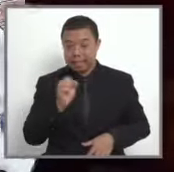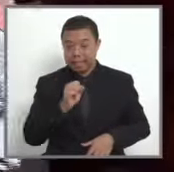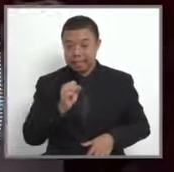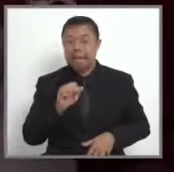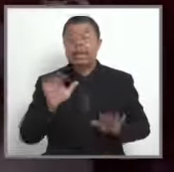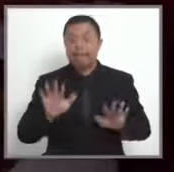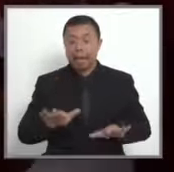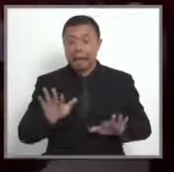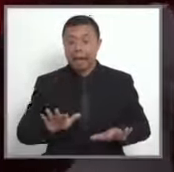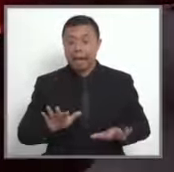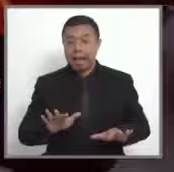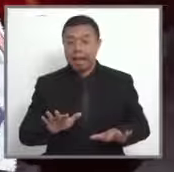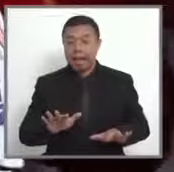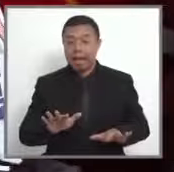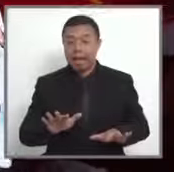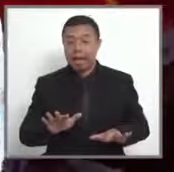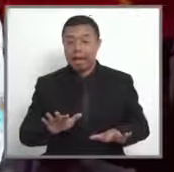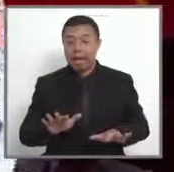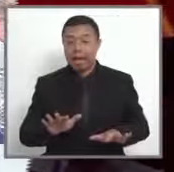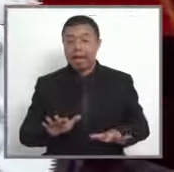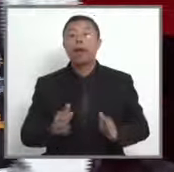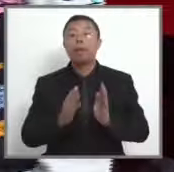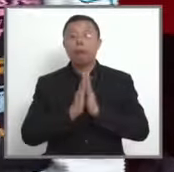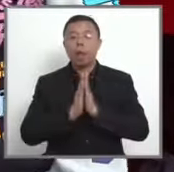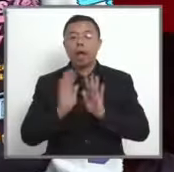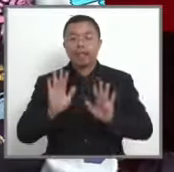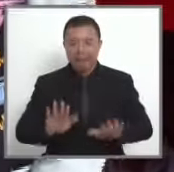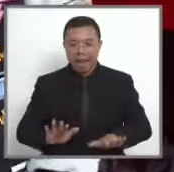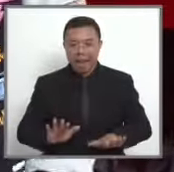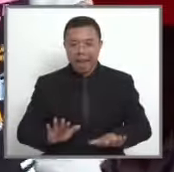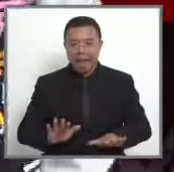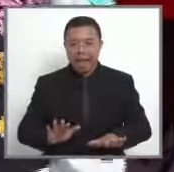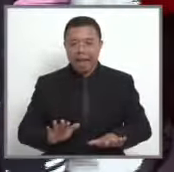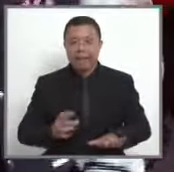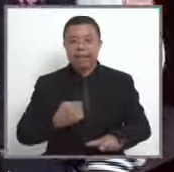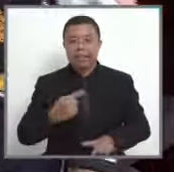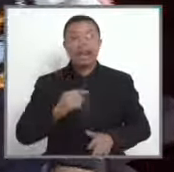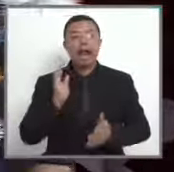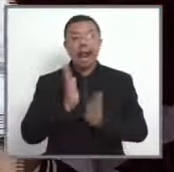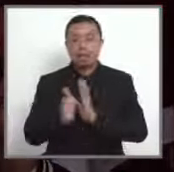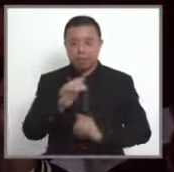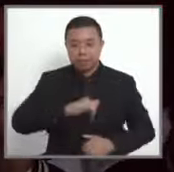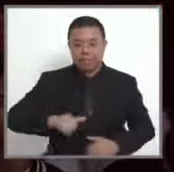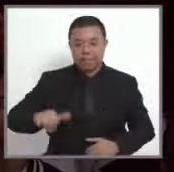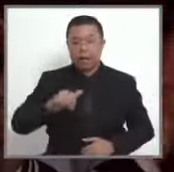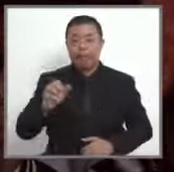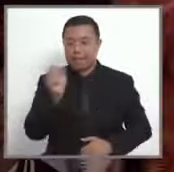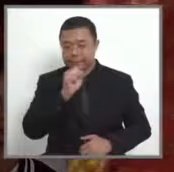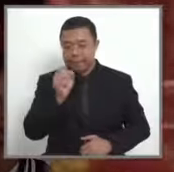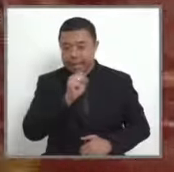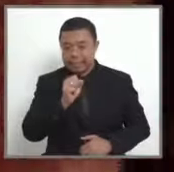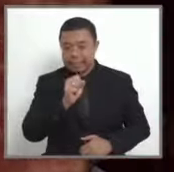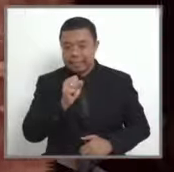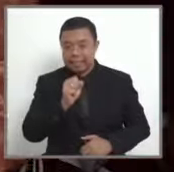tenang. Hadirin sekalian, kami mohon tenang sebentar. Kita akan langsung sama-sama menyanyikan.